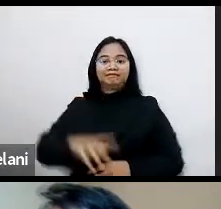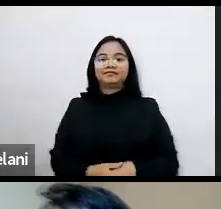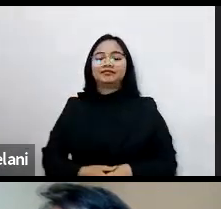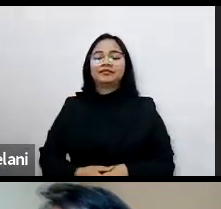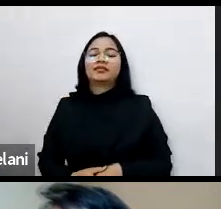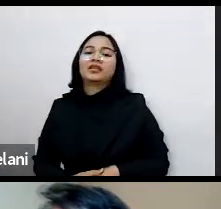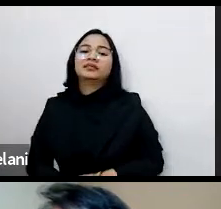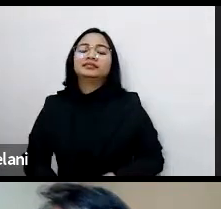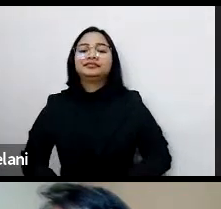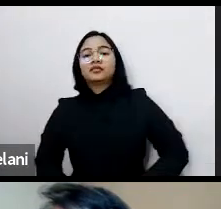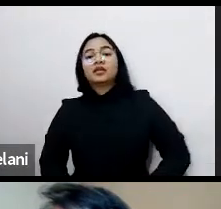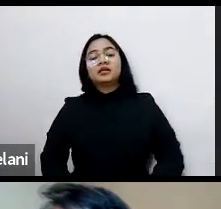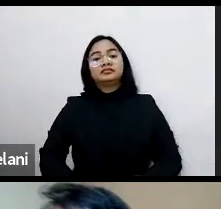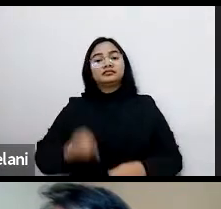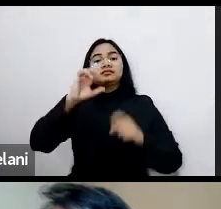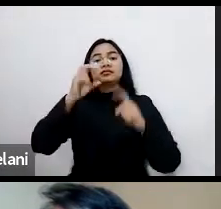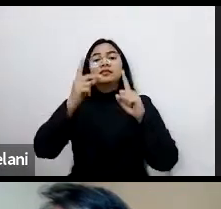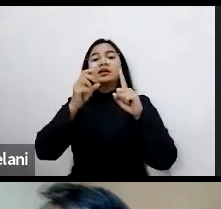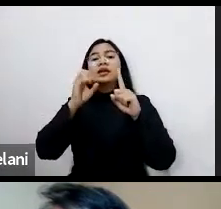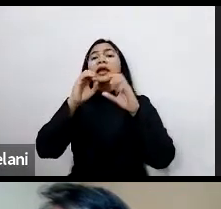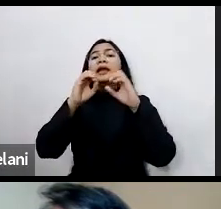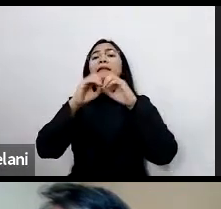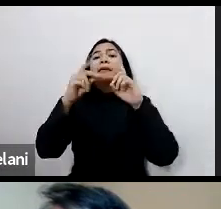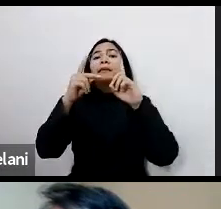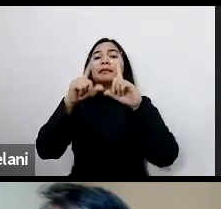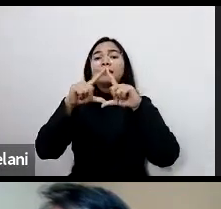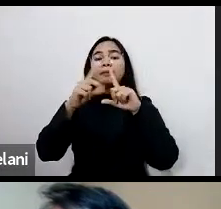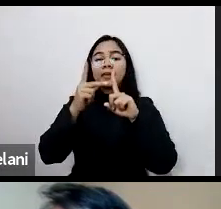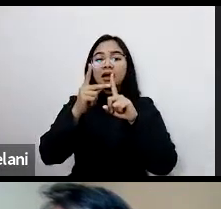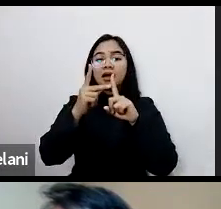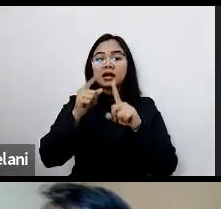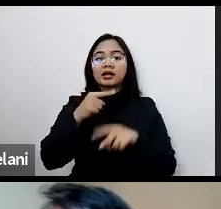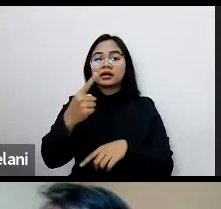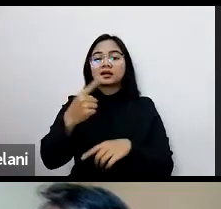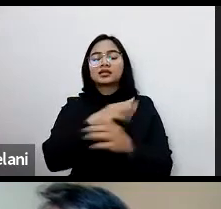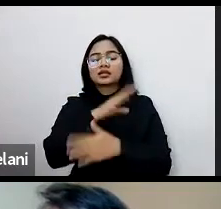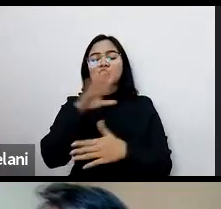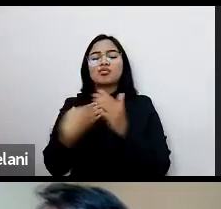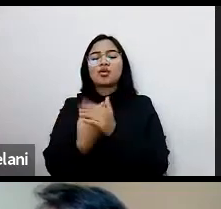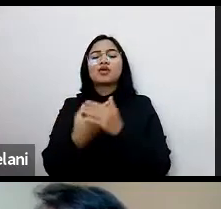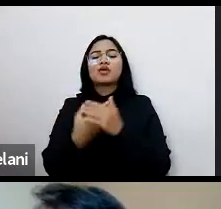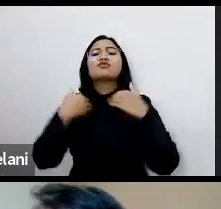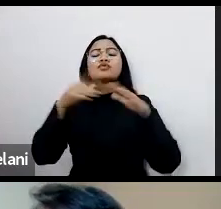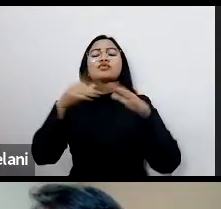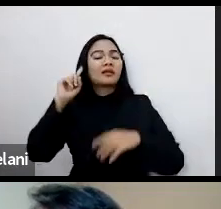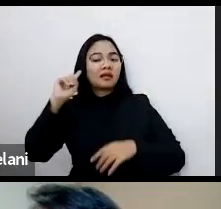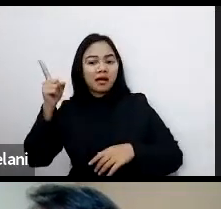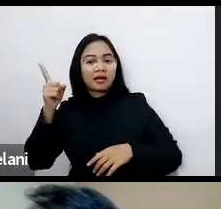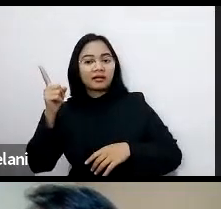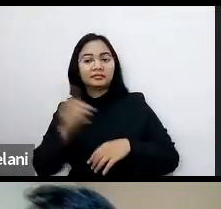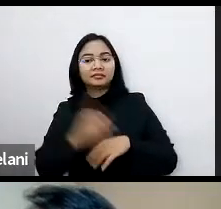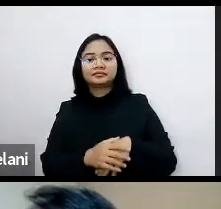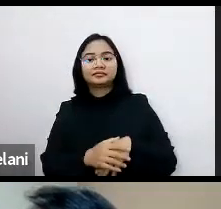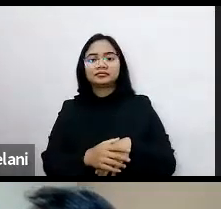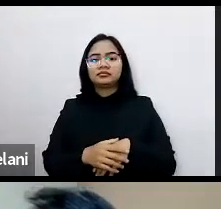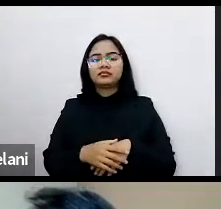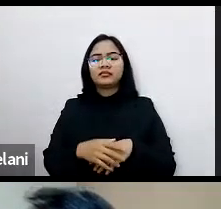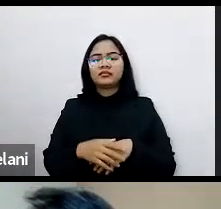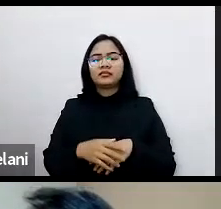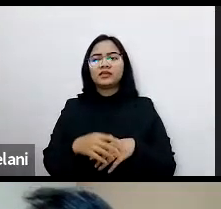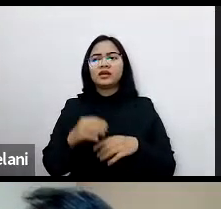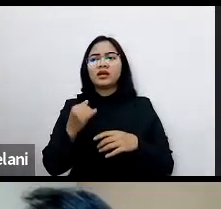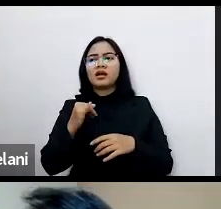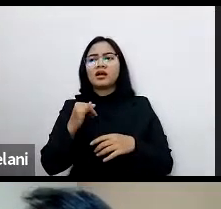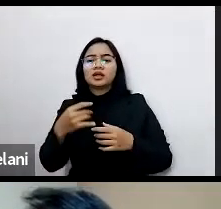Ya, Mbak Ibah, tadi kita semua sudah dengar nih apa yang menjadi motivasi Mbak Ibah ketika memilih menjadi akademisi,